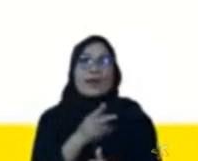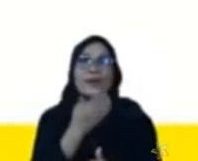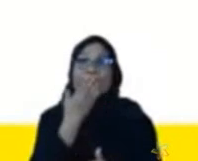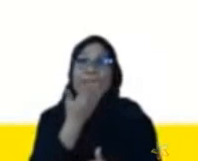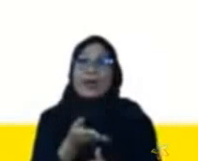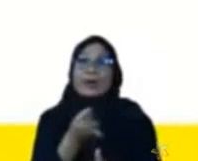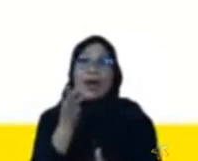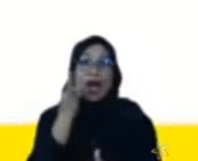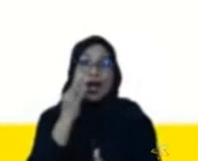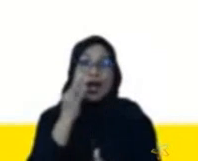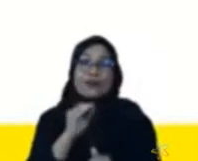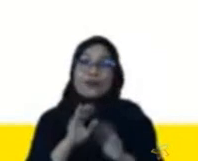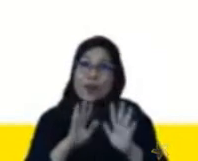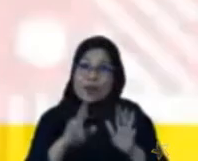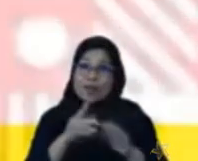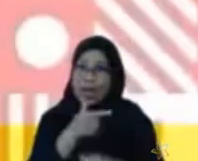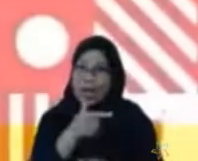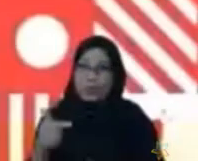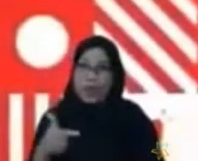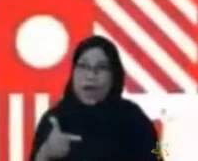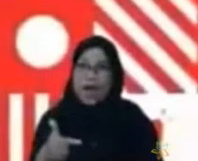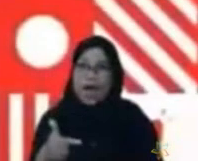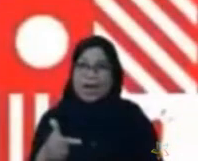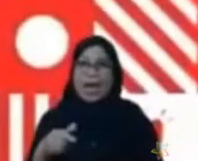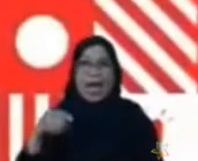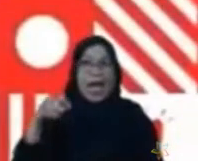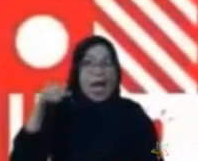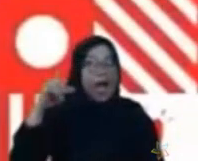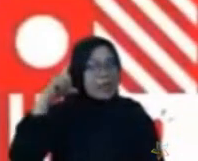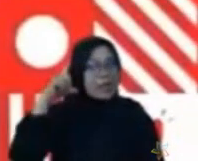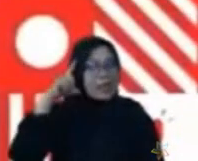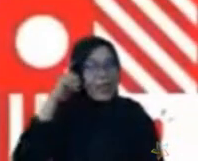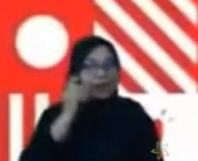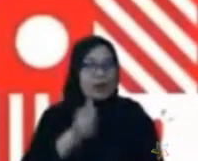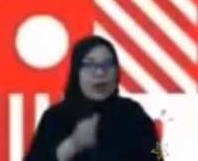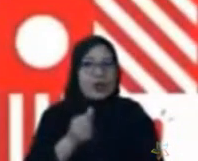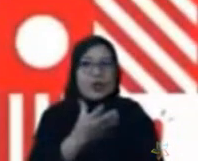warahmatullahi wabarakatuh.